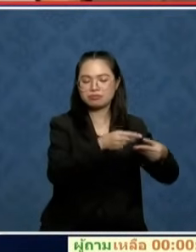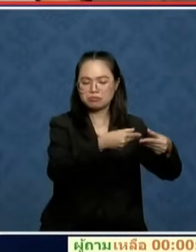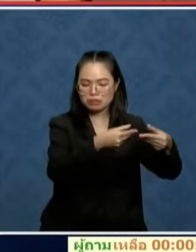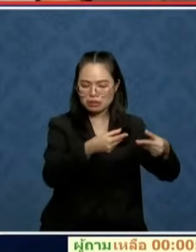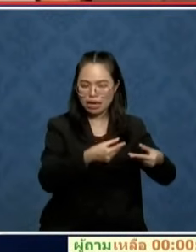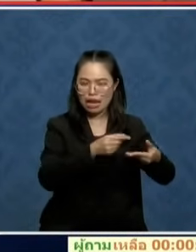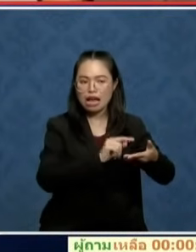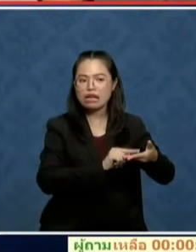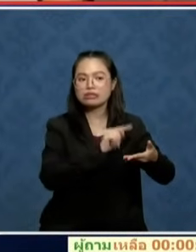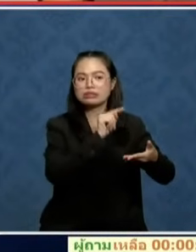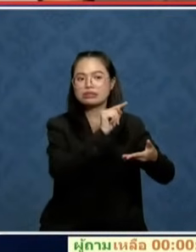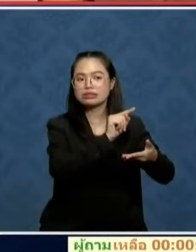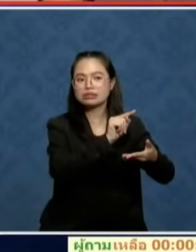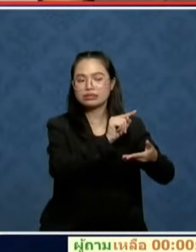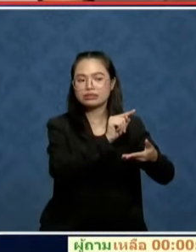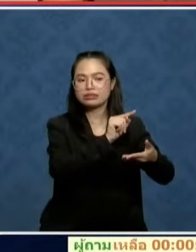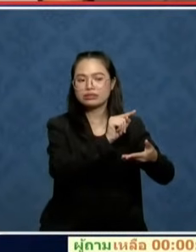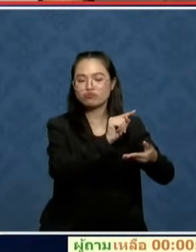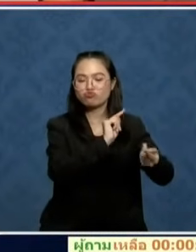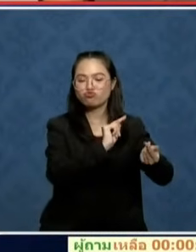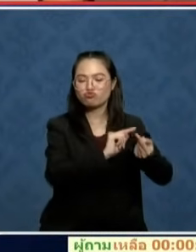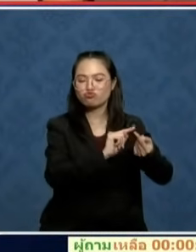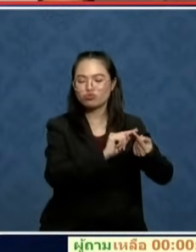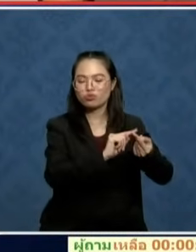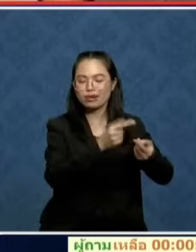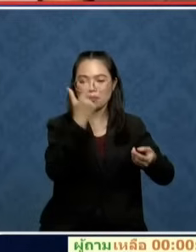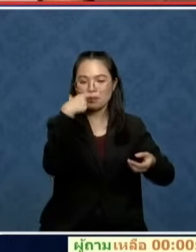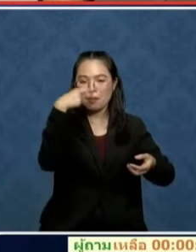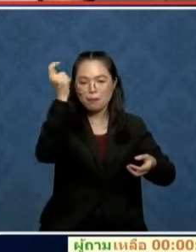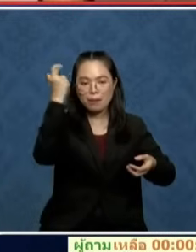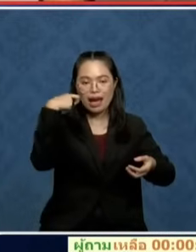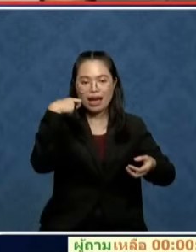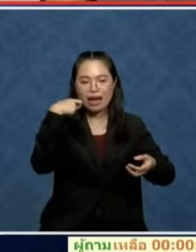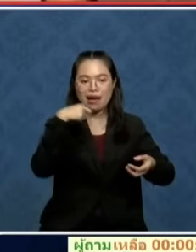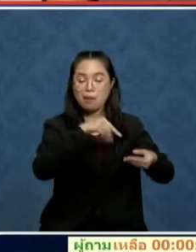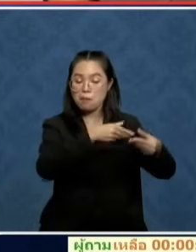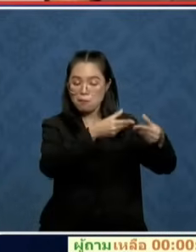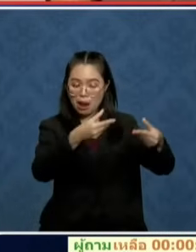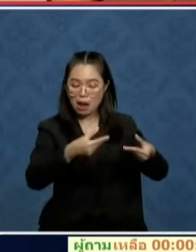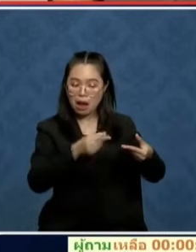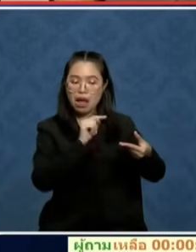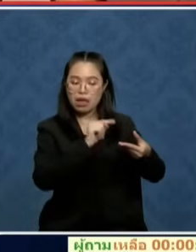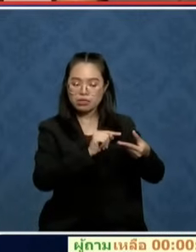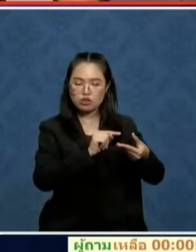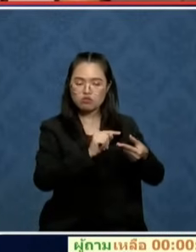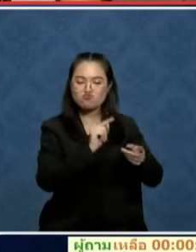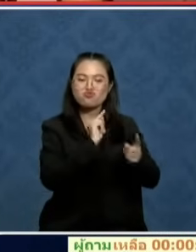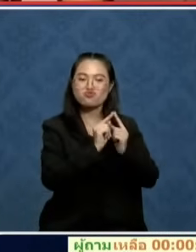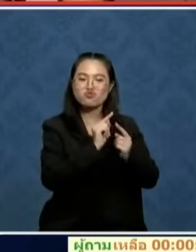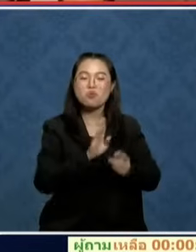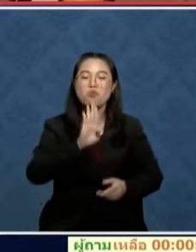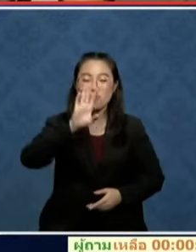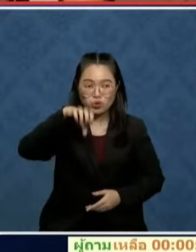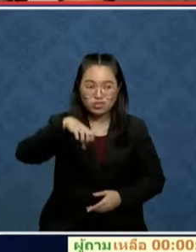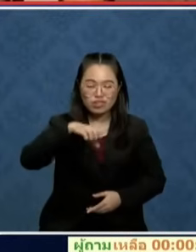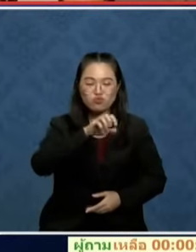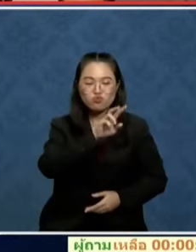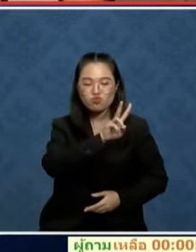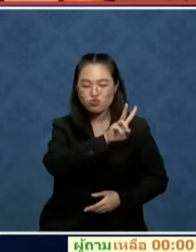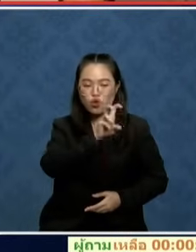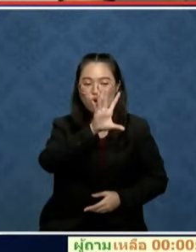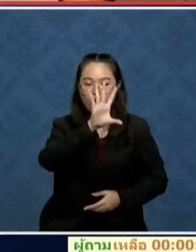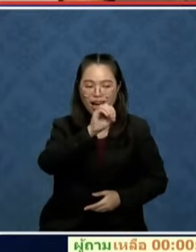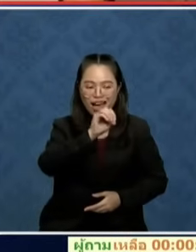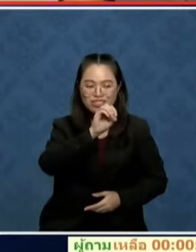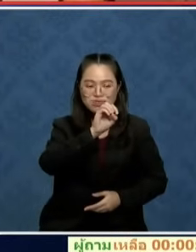Enable Human Rights Violations in Myanmar ซึ่งรายงานฉบับนี้นะครับก็จะมีการพูดถึงบริษัท254บริษัทที่เข้า